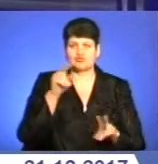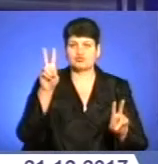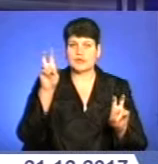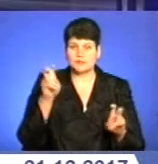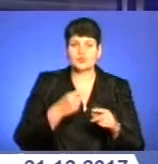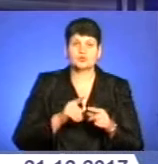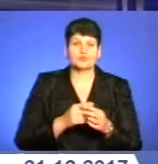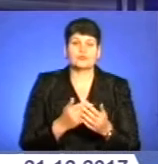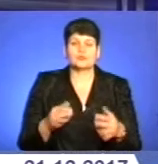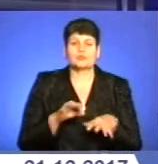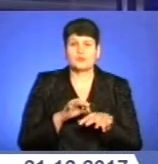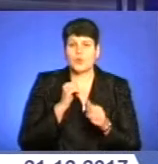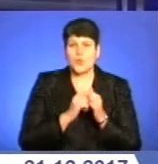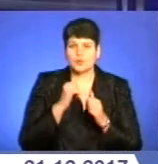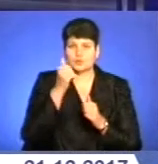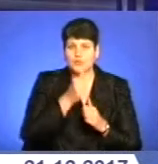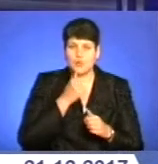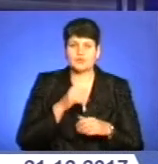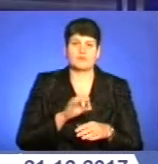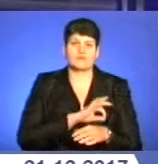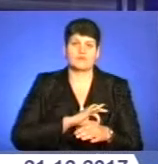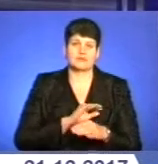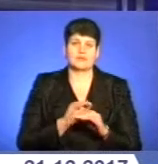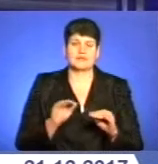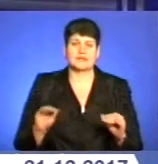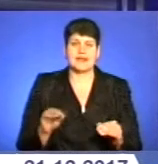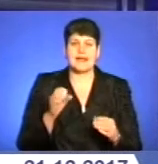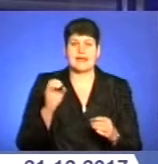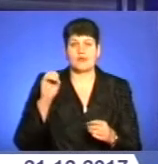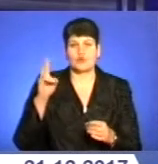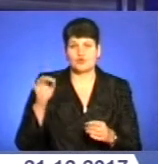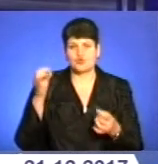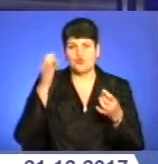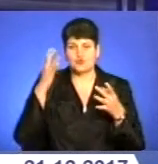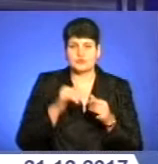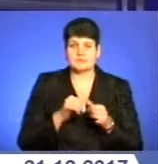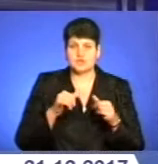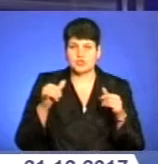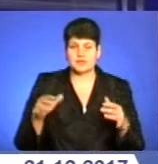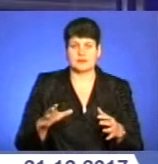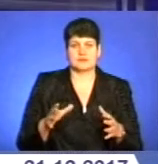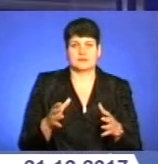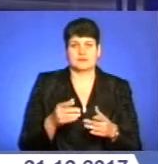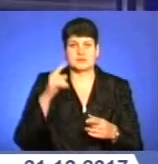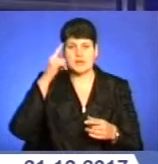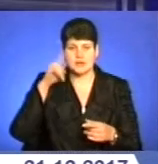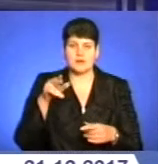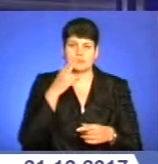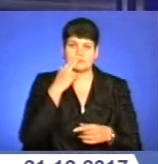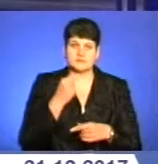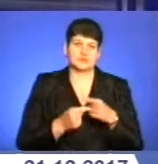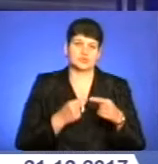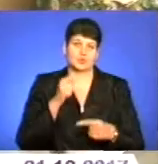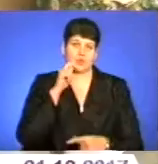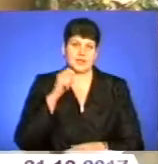виставку проводять щороку для того, щоб виховати у дітей екологічну культуру, а також збільшити багаж знань про звичаї і традиції українців.